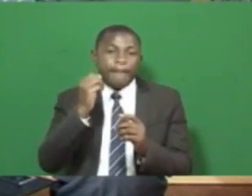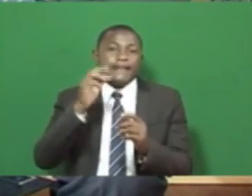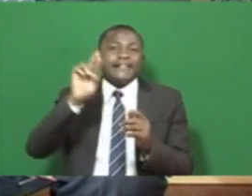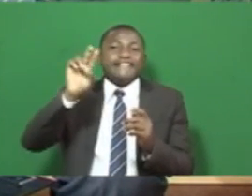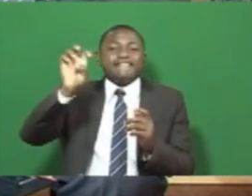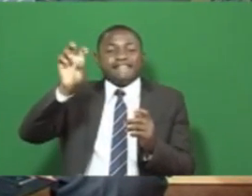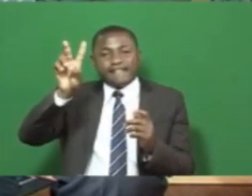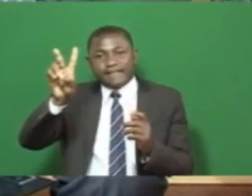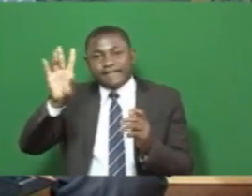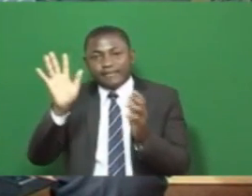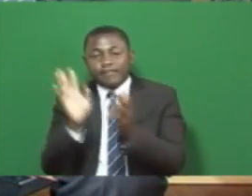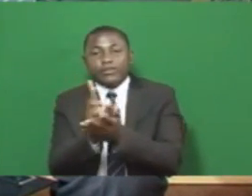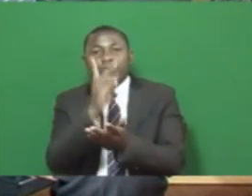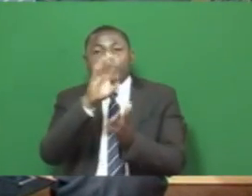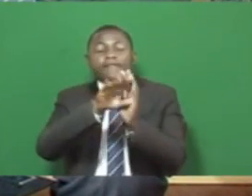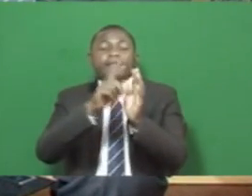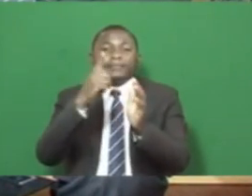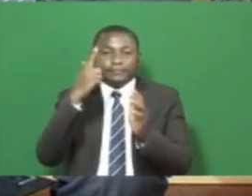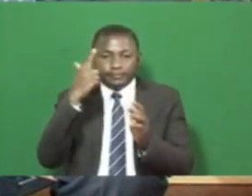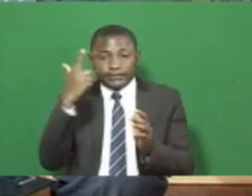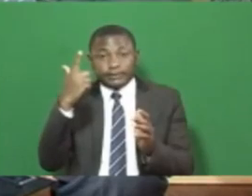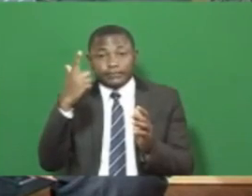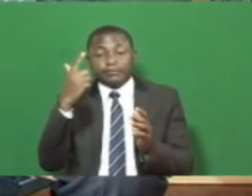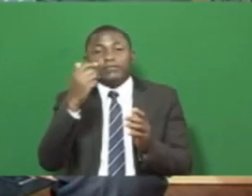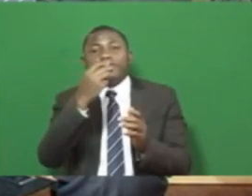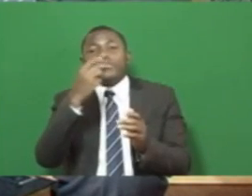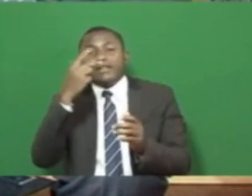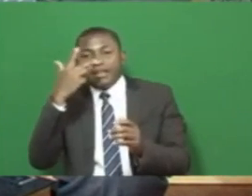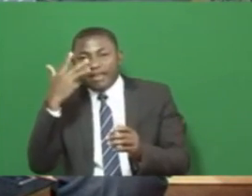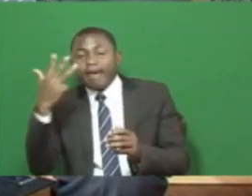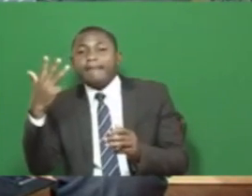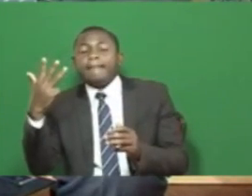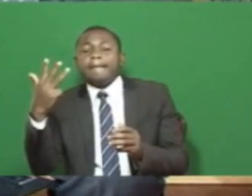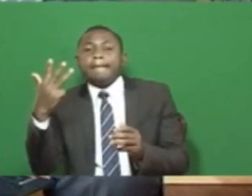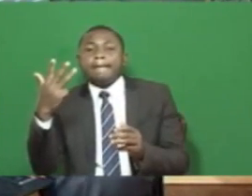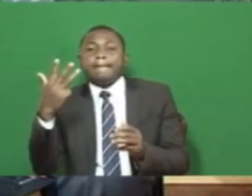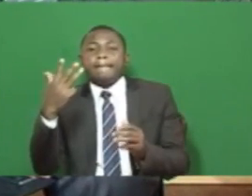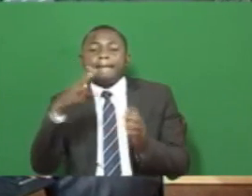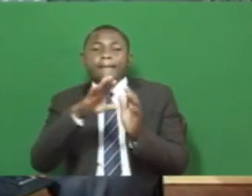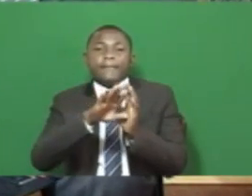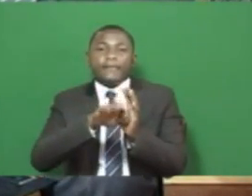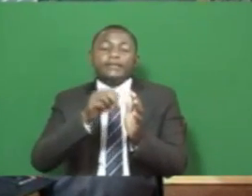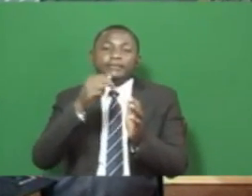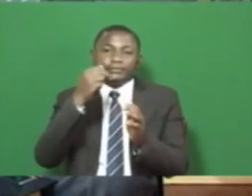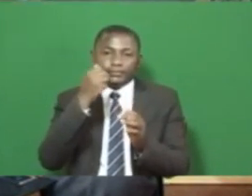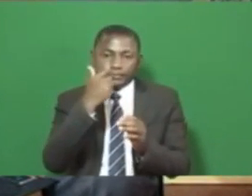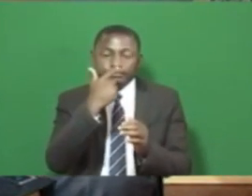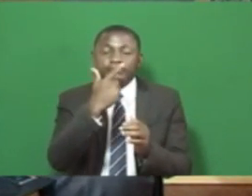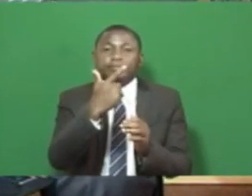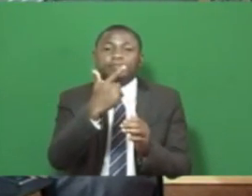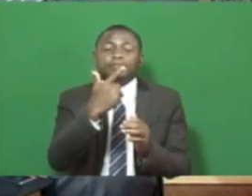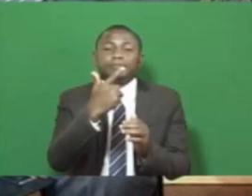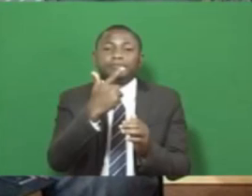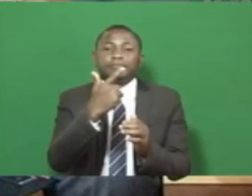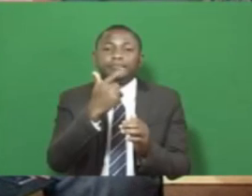Vabetera tiverengerei kubva kuna zvakazarurwa 12, vhesi ya 7, kunosvika pa9. Zvakazarurwa 12,